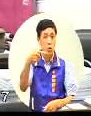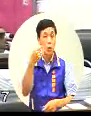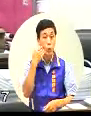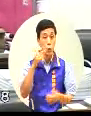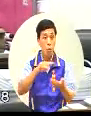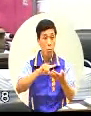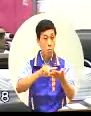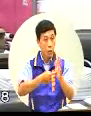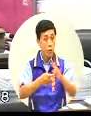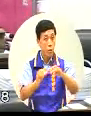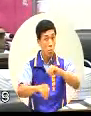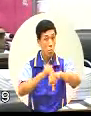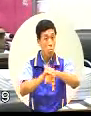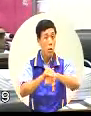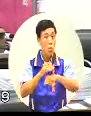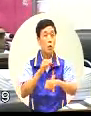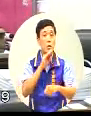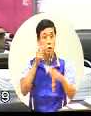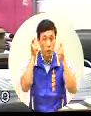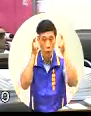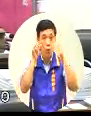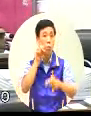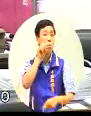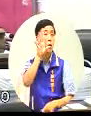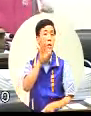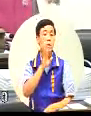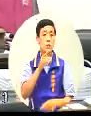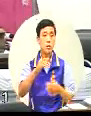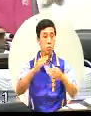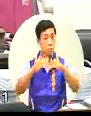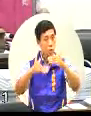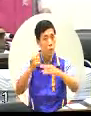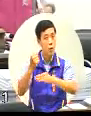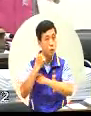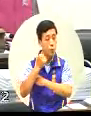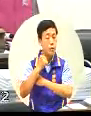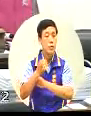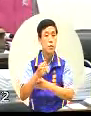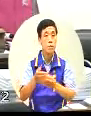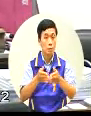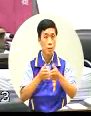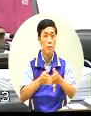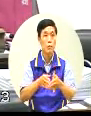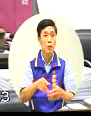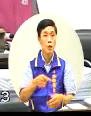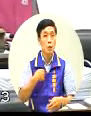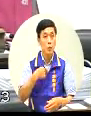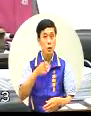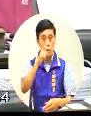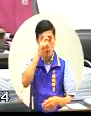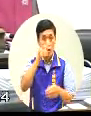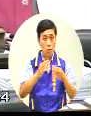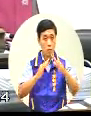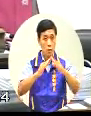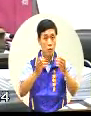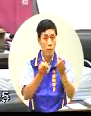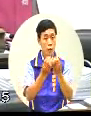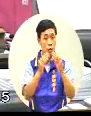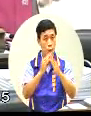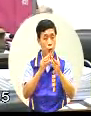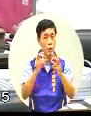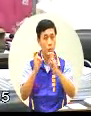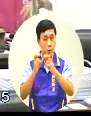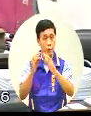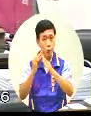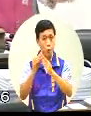话，那就是我们高雄之光了，好不好？ 我们也期待 大家共同来努力了哈。那后续我也希望说你们都发局也好，我们检警局也